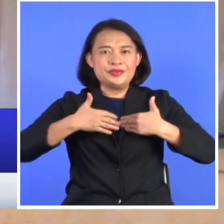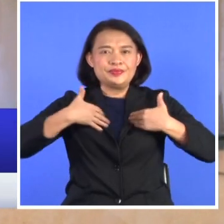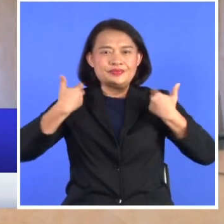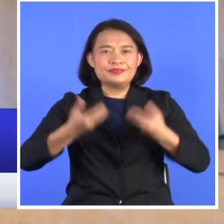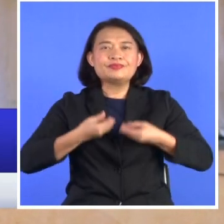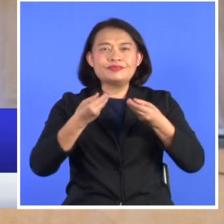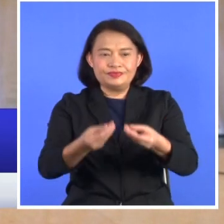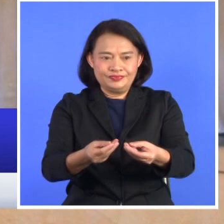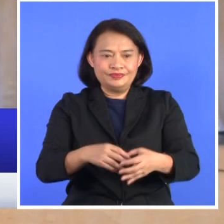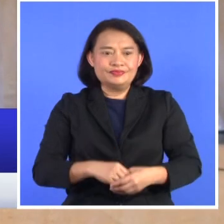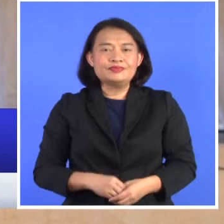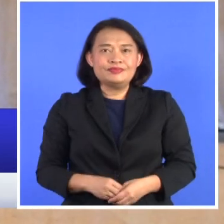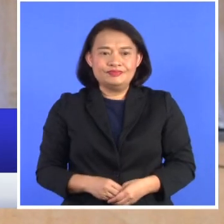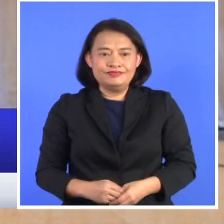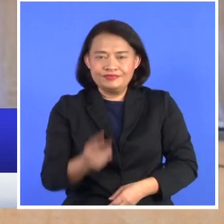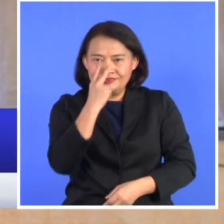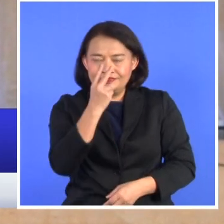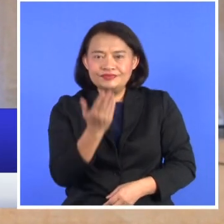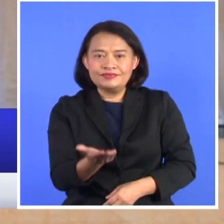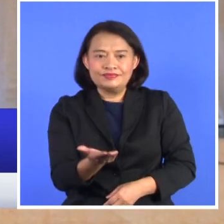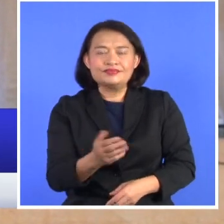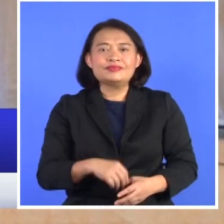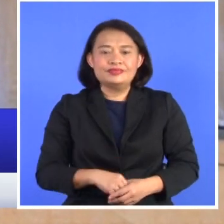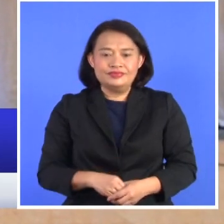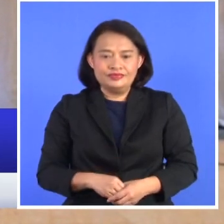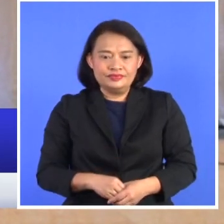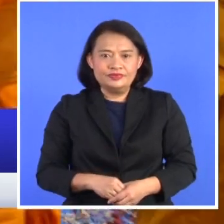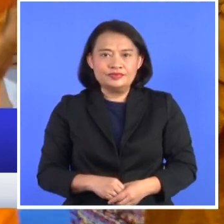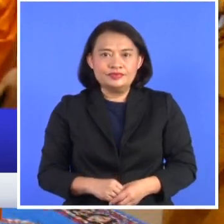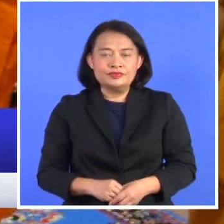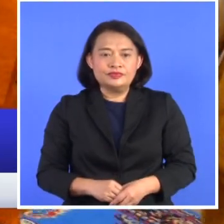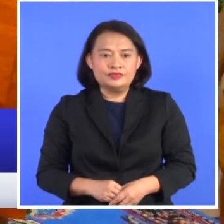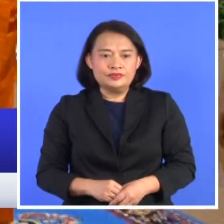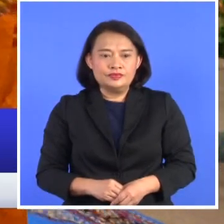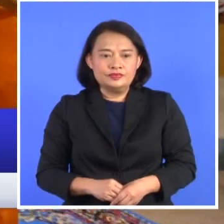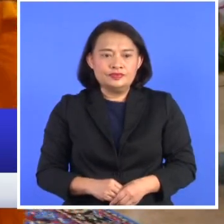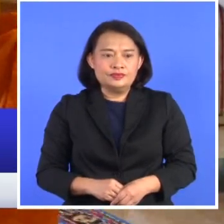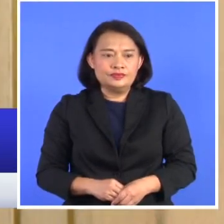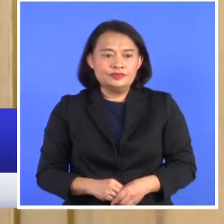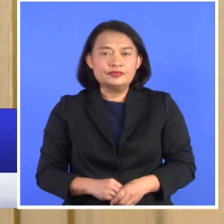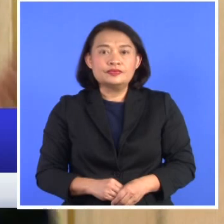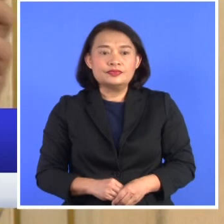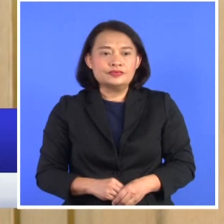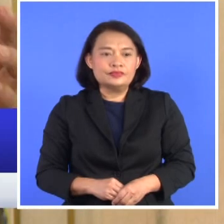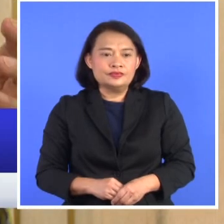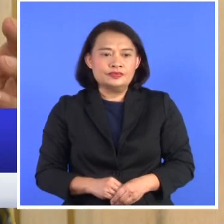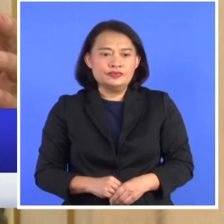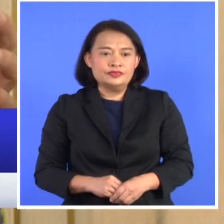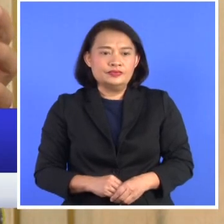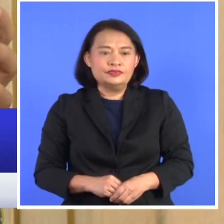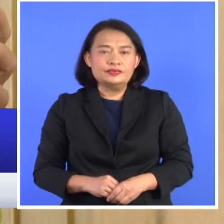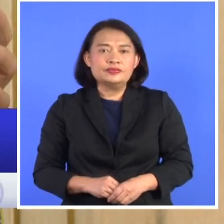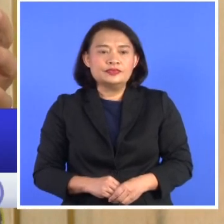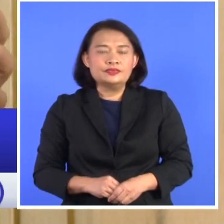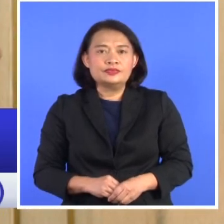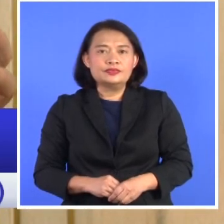นี้ด้วยนะคะเดี๋ยวฟังหน่อยนะคะเสียงของคุณตาปัญญาพูดเรื่องนี้ค่ะก็คำสอนของ